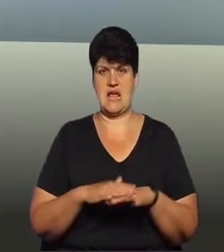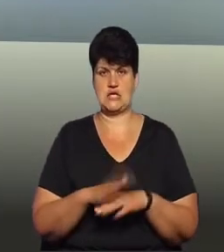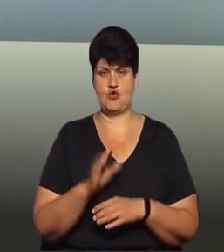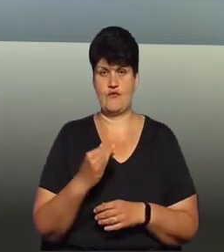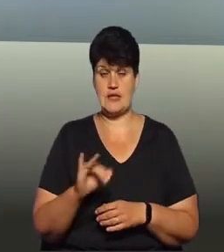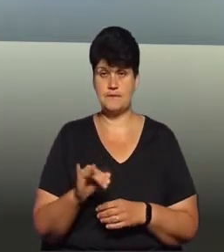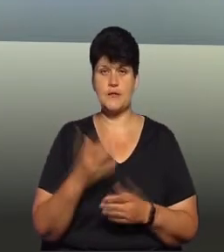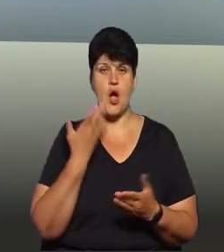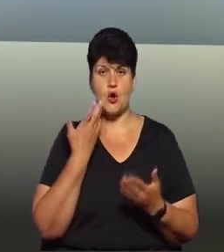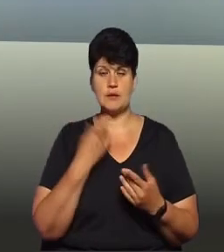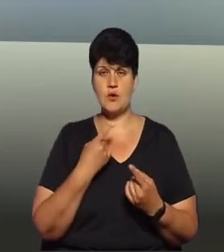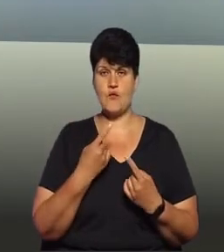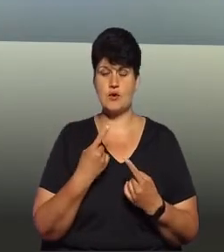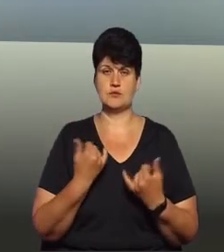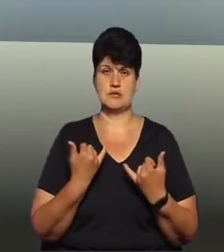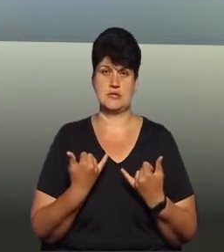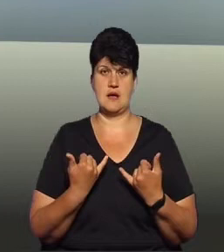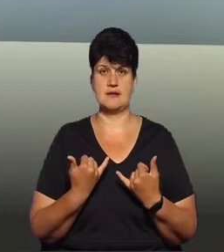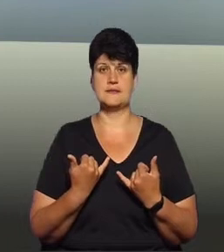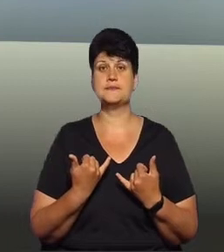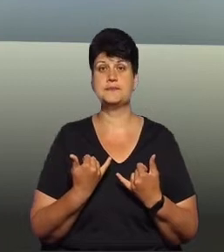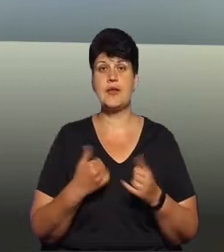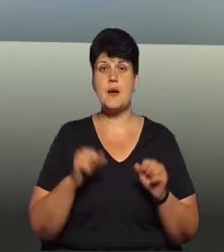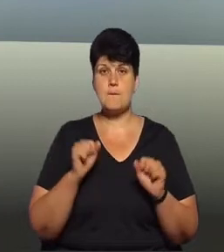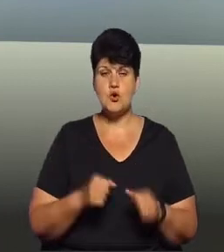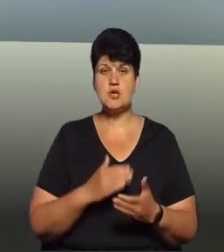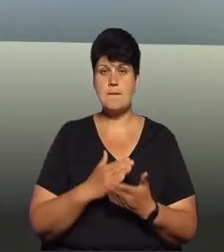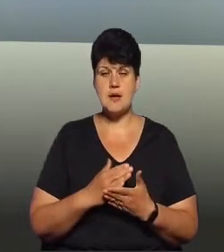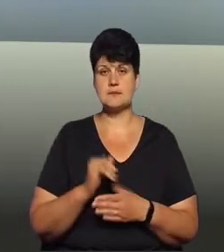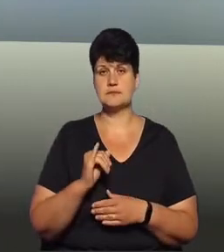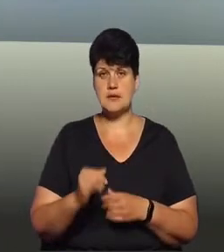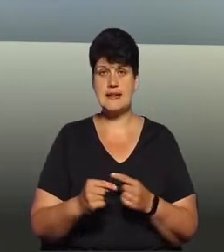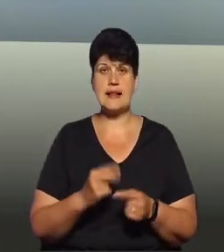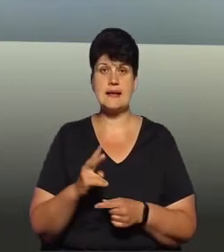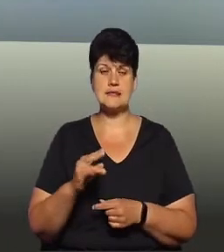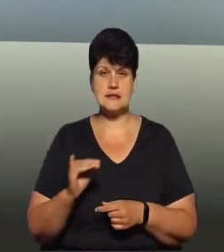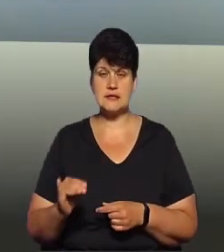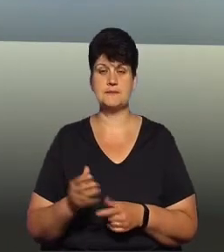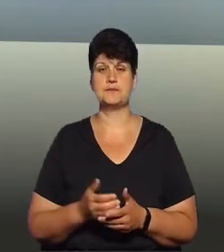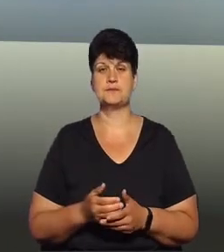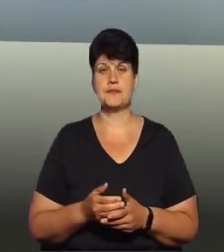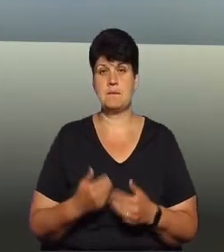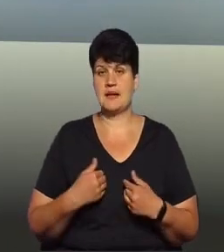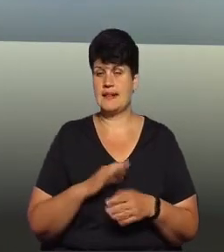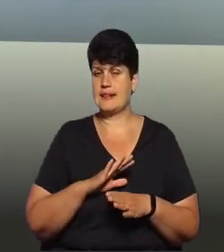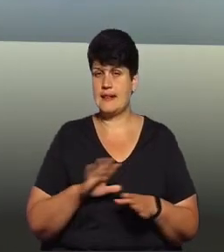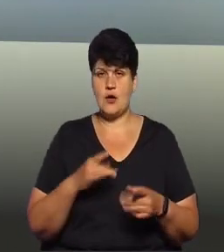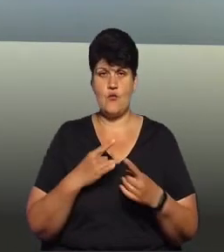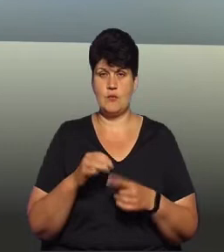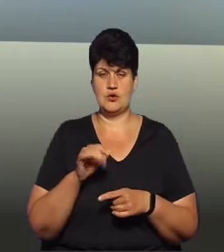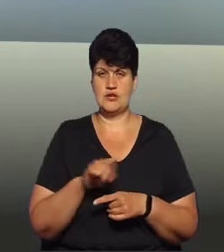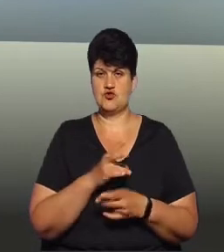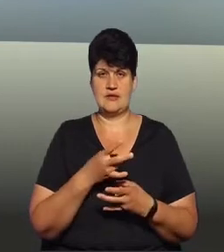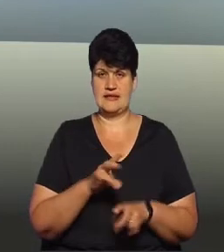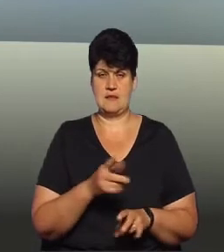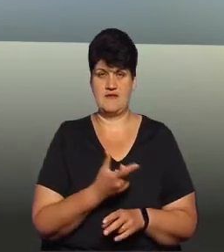можливо, може мати негативний наслідок, принцип примусовості, ми все одно не говоримо про те, що не треба вакцинувати колективи.